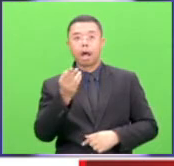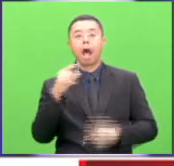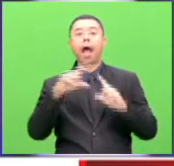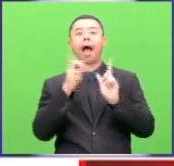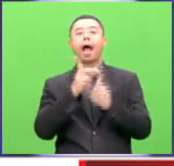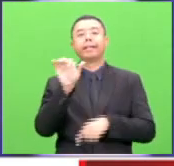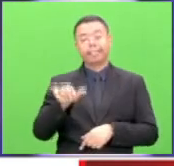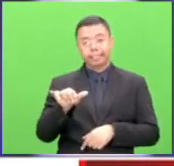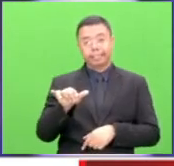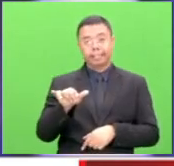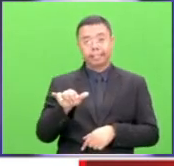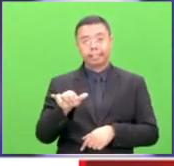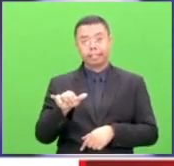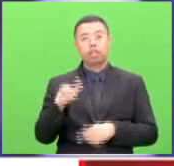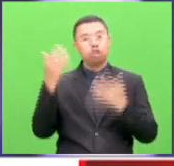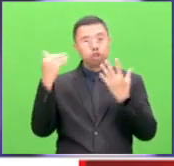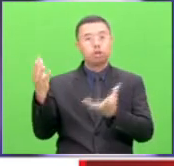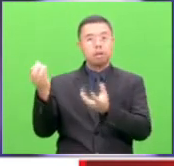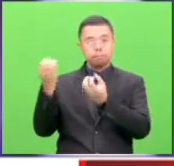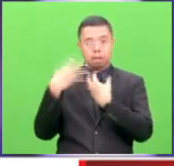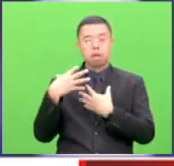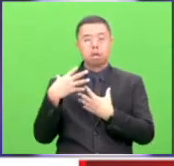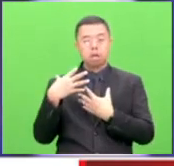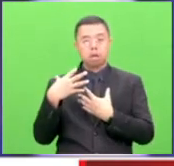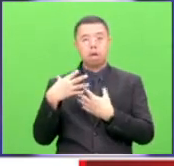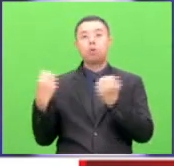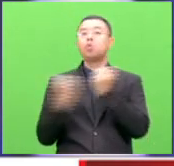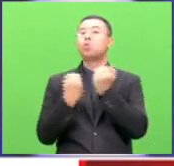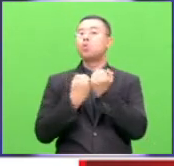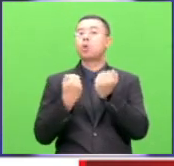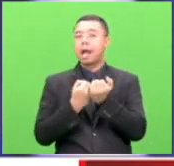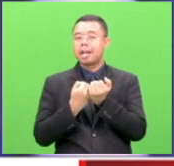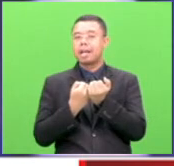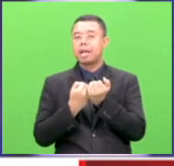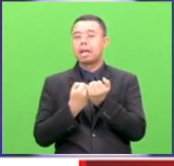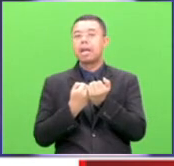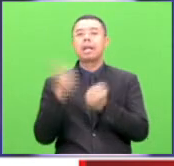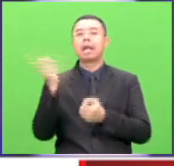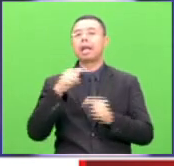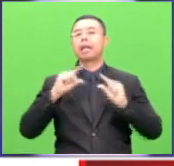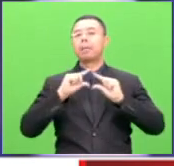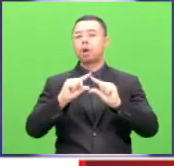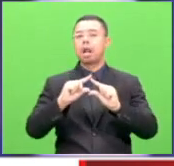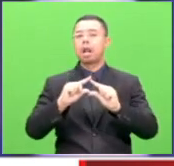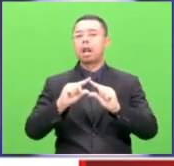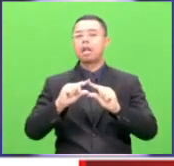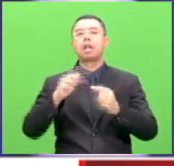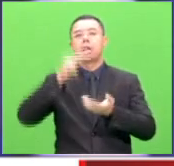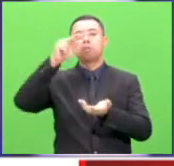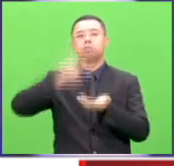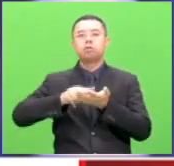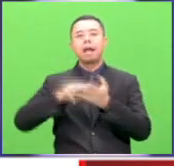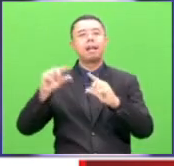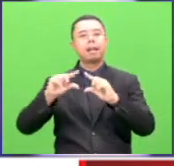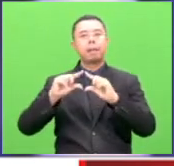Harimurti, telah menyampaikan dukungan Partai Demokrat dan keputusan